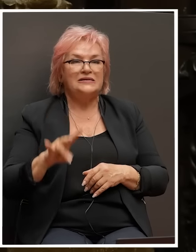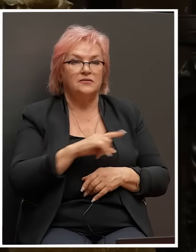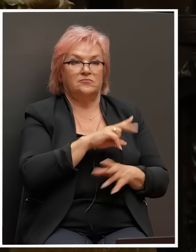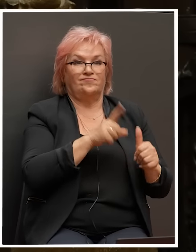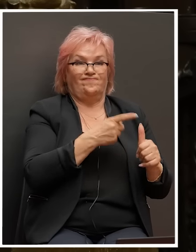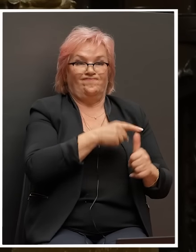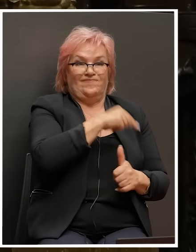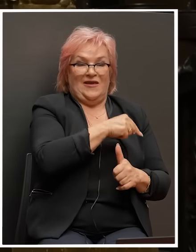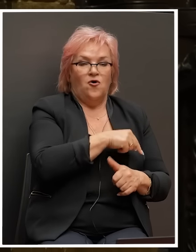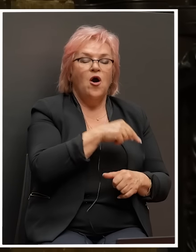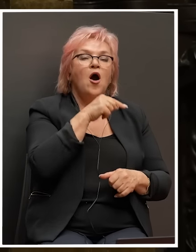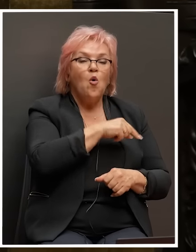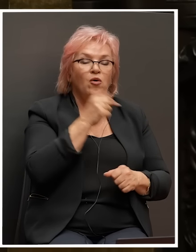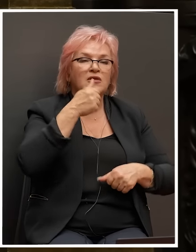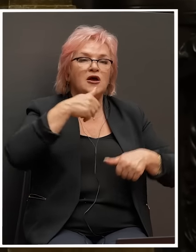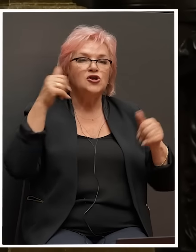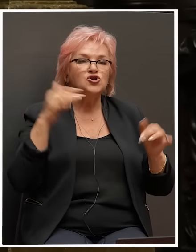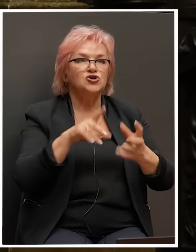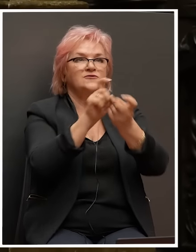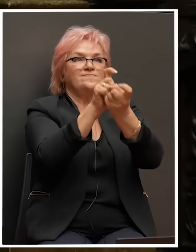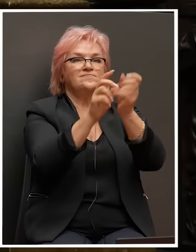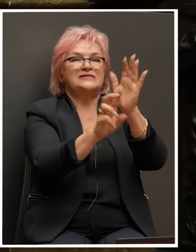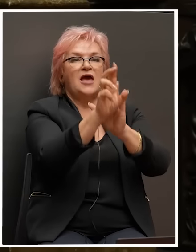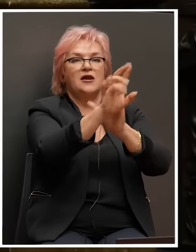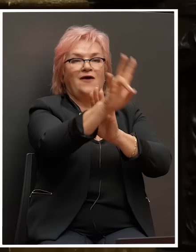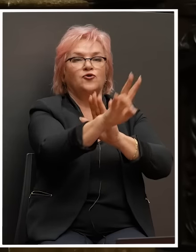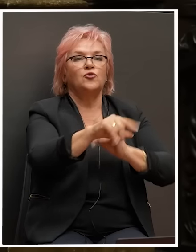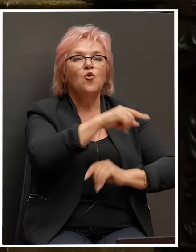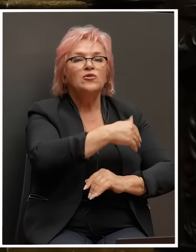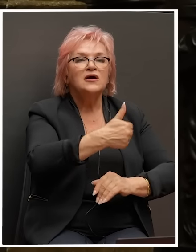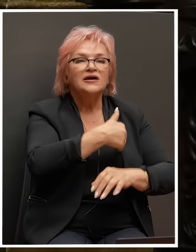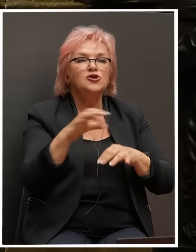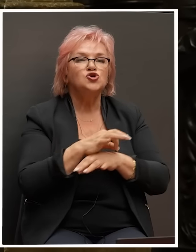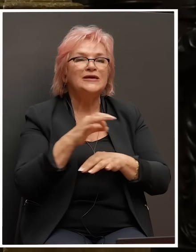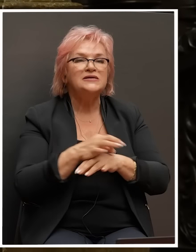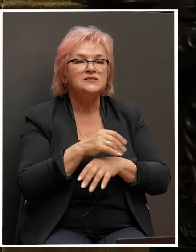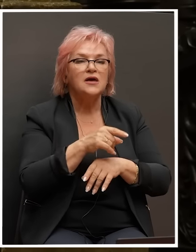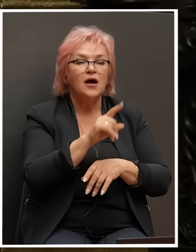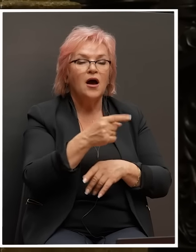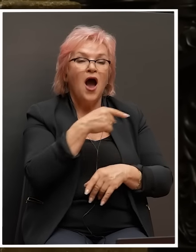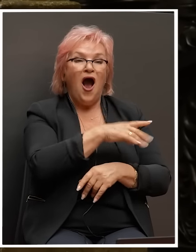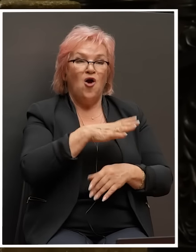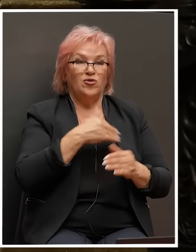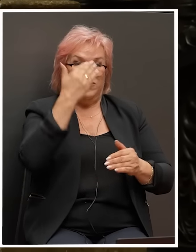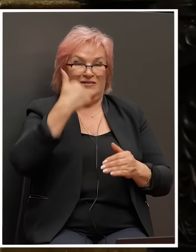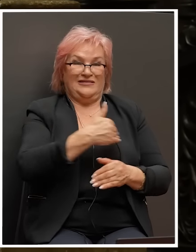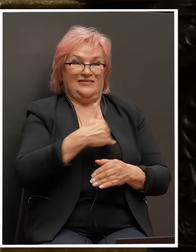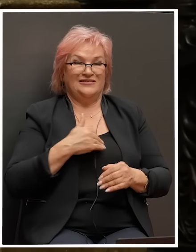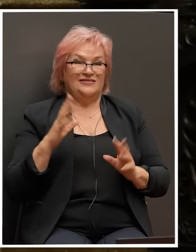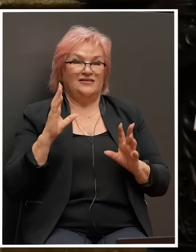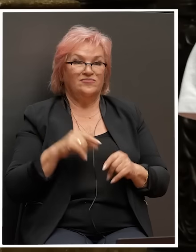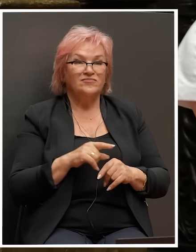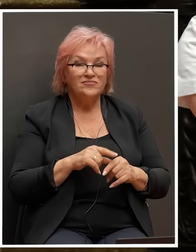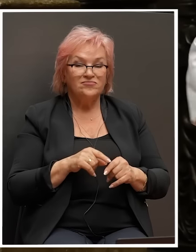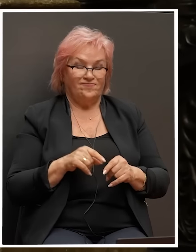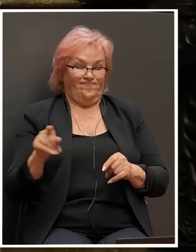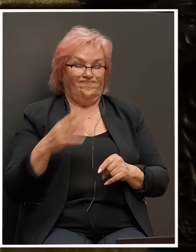версий, он решил побороться с церковью по очень простой причине. Он очень хотел жениться, поскольку он был католическим священником, даже целибат.